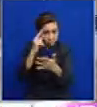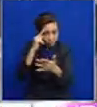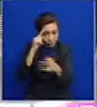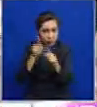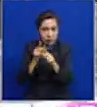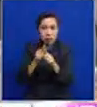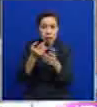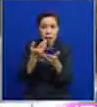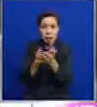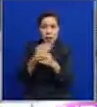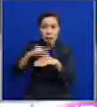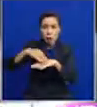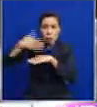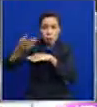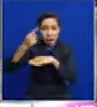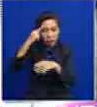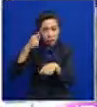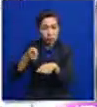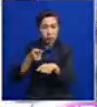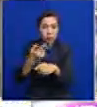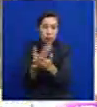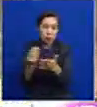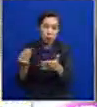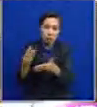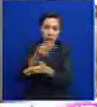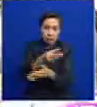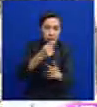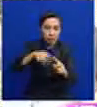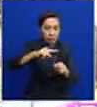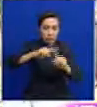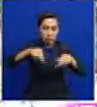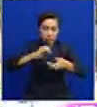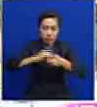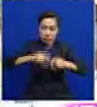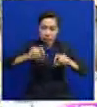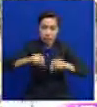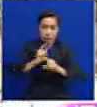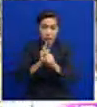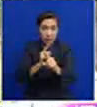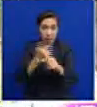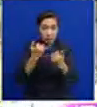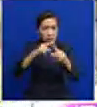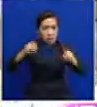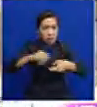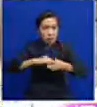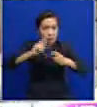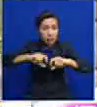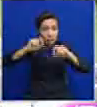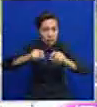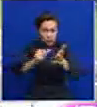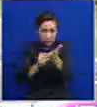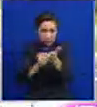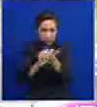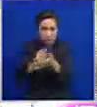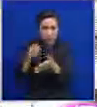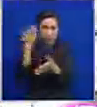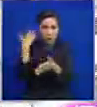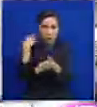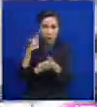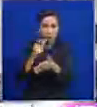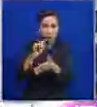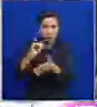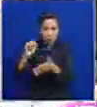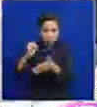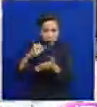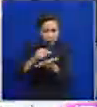แบบใช้จ่ายเงินล่วงหน้าให้เป็นไปตามสัญญาหลักหลังจากมีการแก้ไขสัญญาสัมปทานจนทำให้เกิดการเสียประโยชน์ก่อนที่สัญ